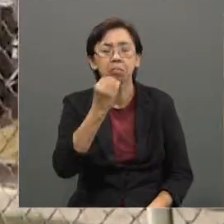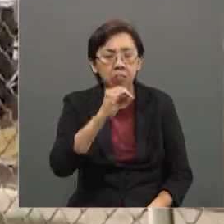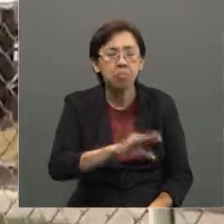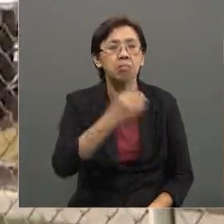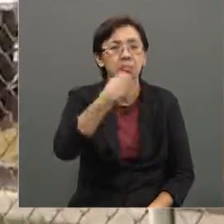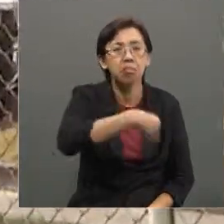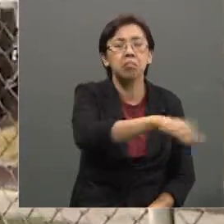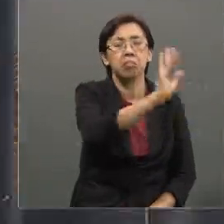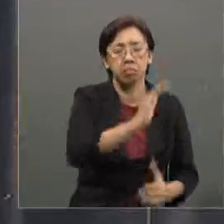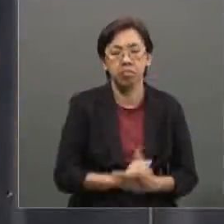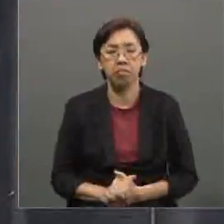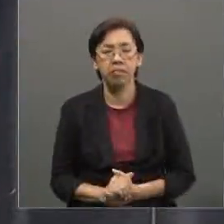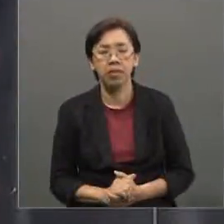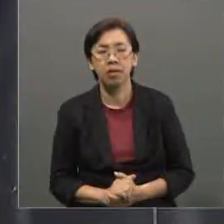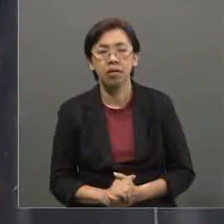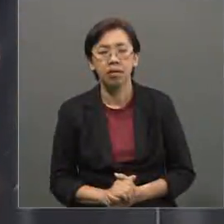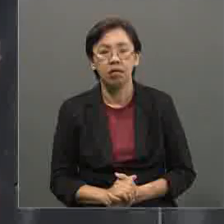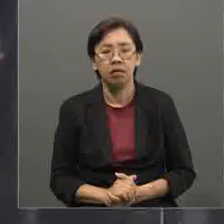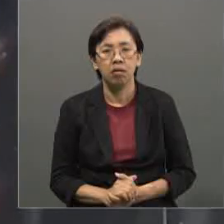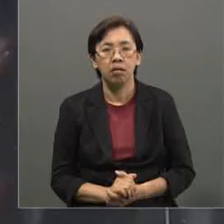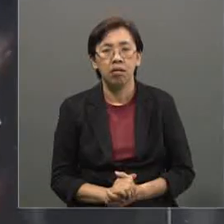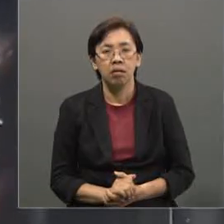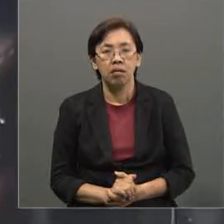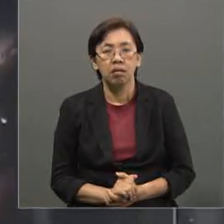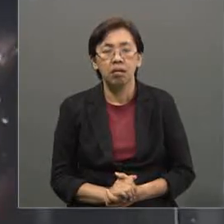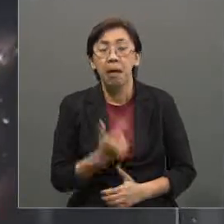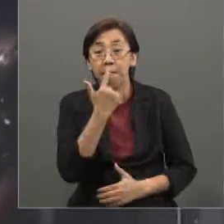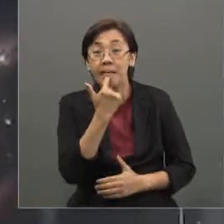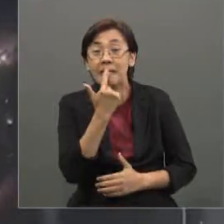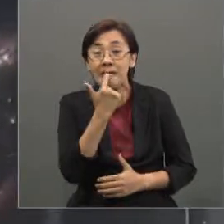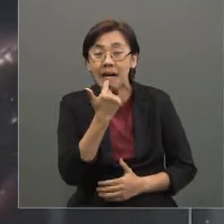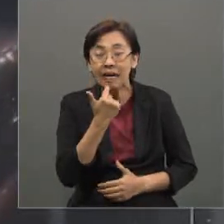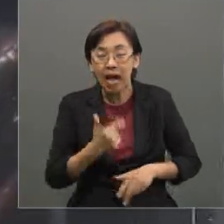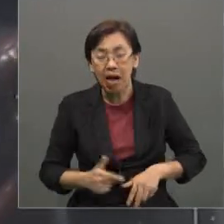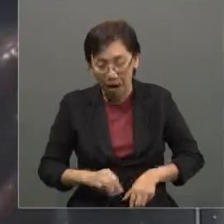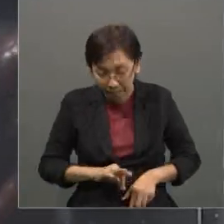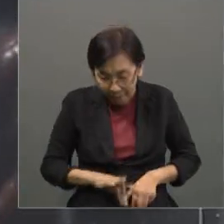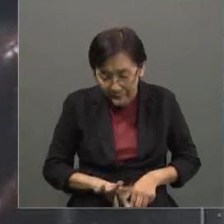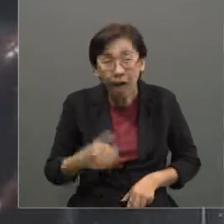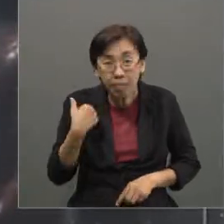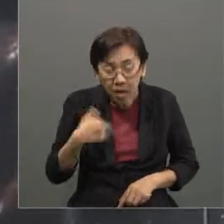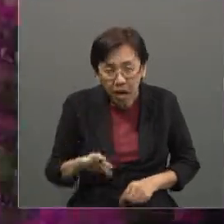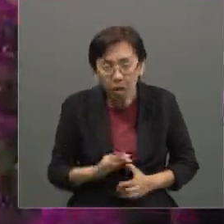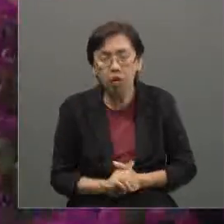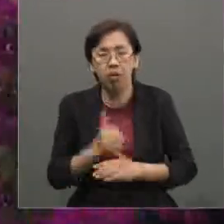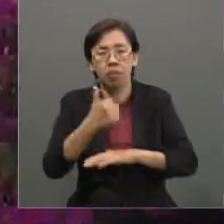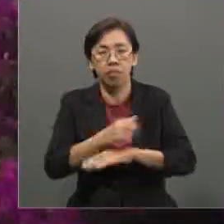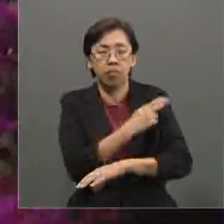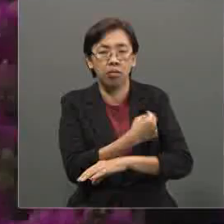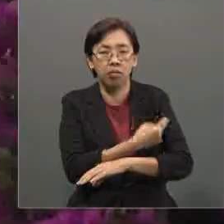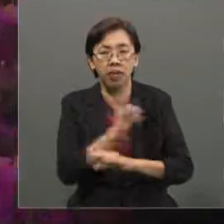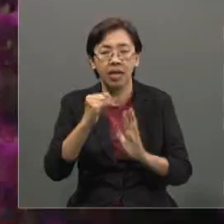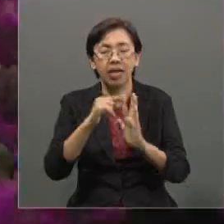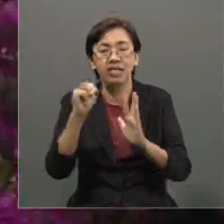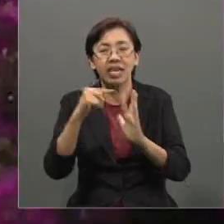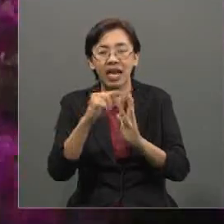ไปก่อนส่วนประเด็นที่เขาบอกว่าแต่ตอนนั้นน่ะก็มีเลือดออกมาจากช่องคลอดแล้วนะผู้อำนวยการโรงพยาบาลบอกว่าอันนั้นคือมูก